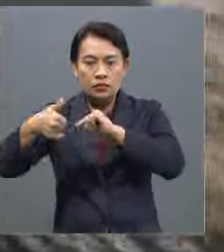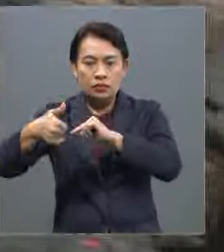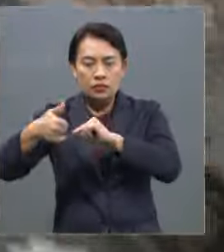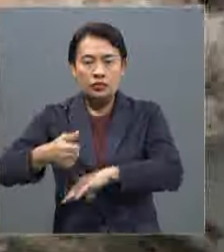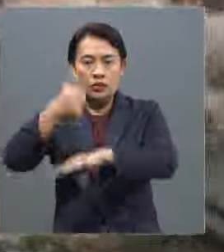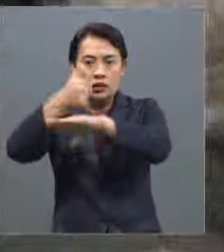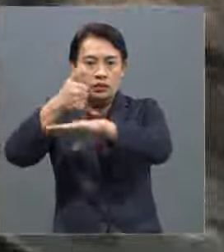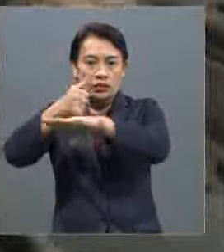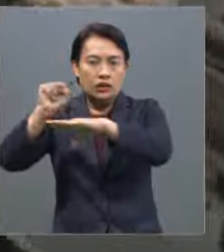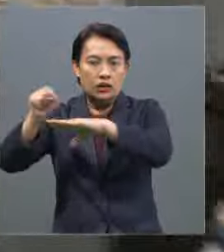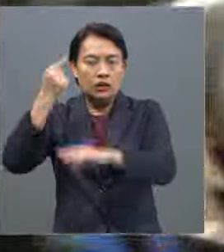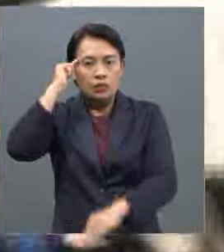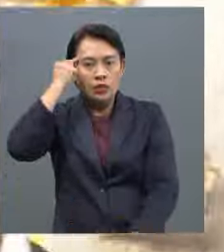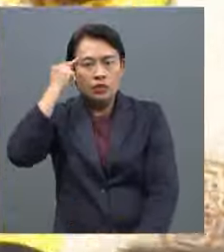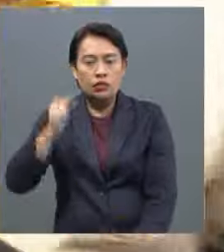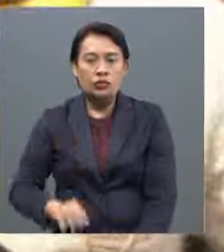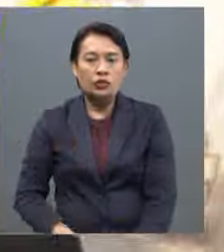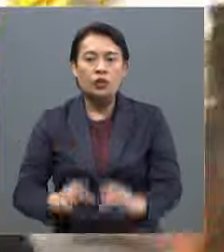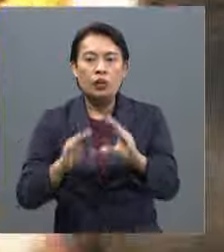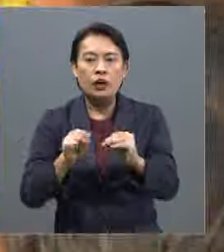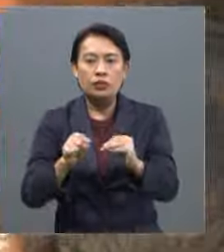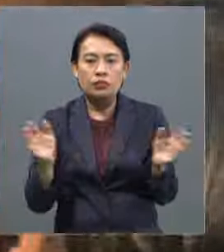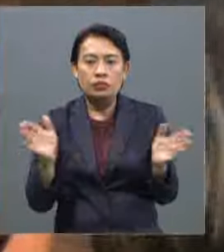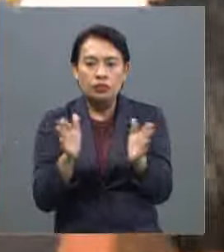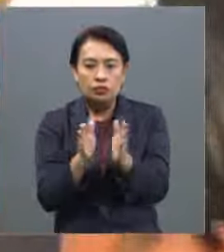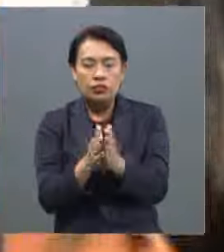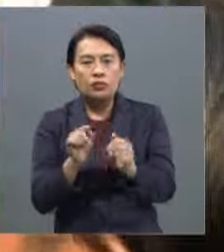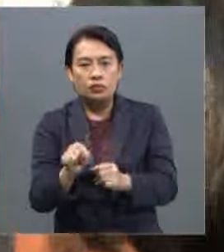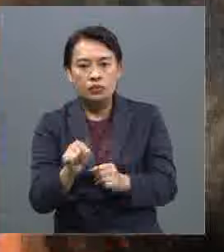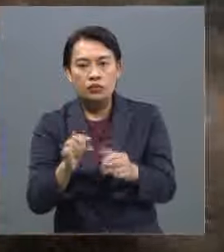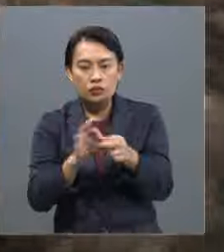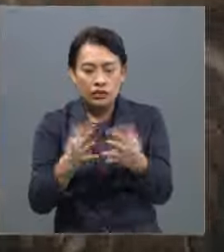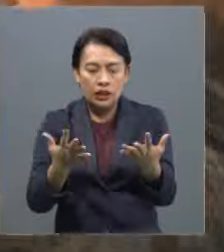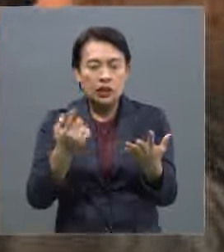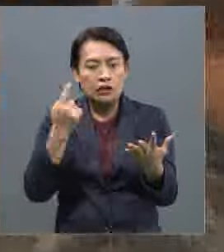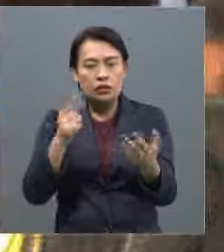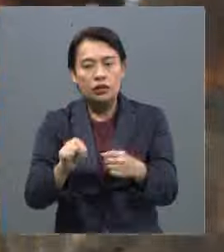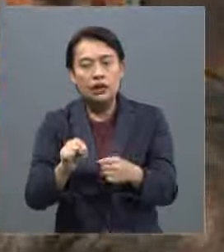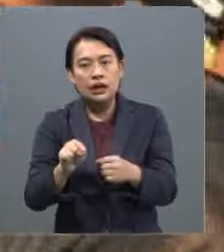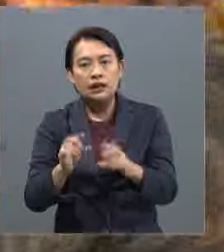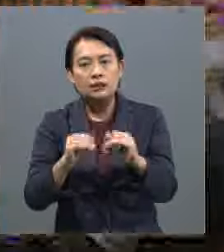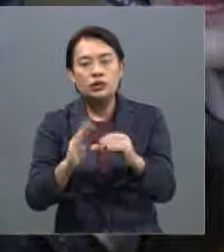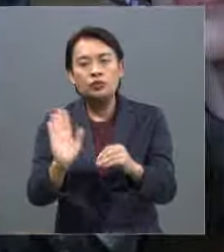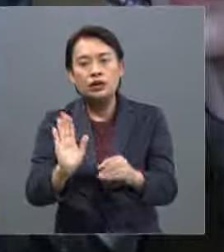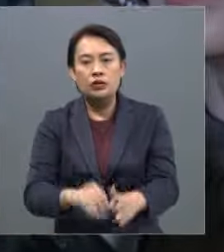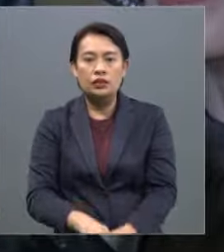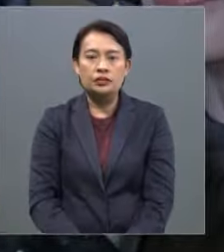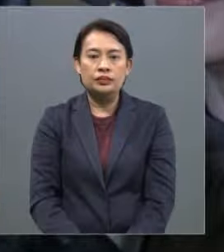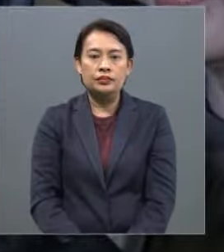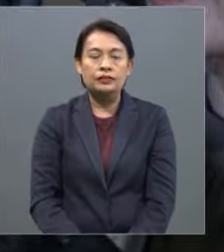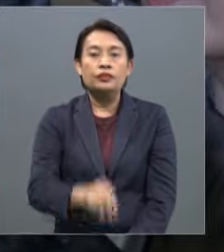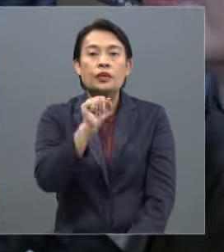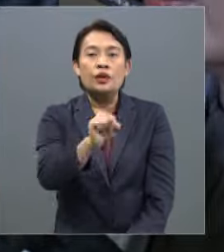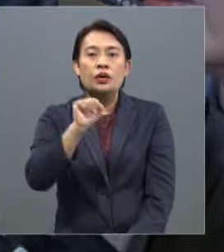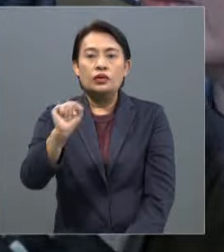รัฐมนตรีอาจจะไม่จำเป็นต้องร่วมประชุมสภาถ้าไม่มีเรื่องที่เกี่ยวข้องสส